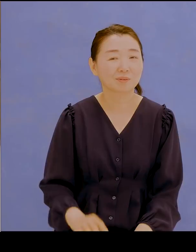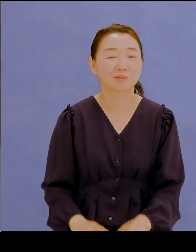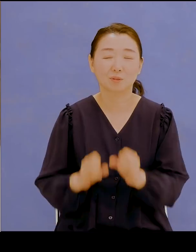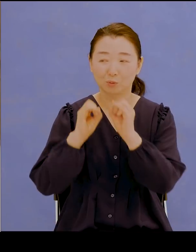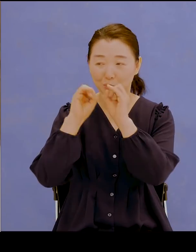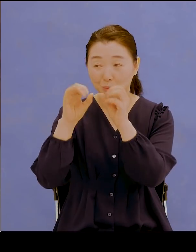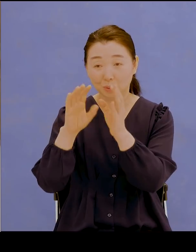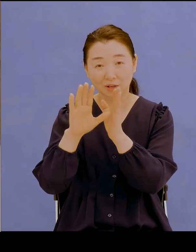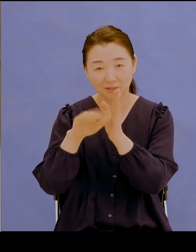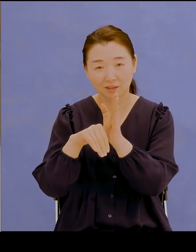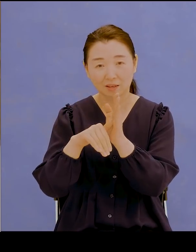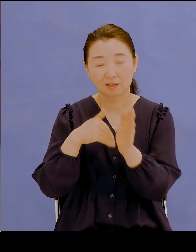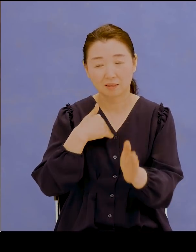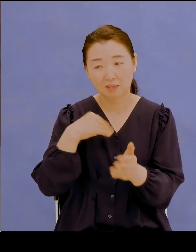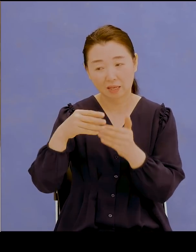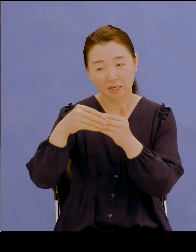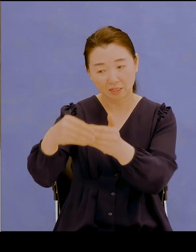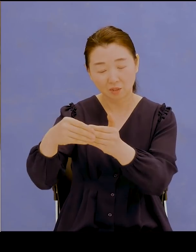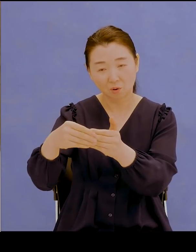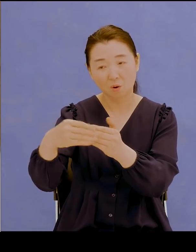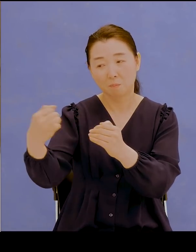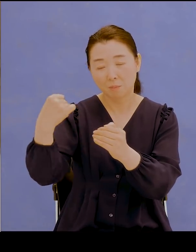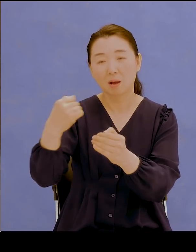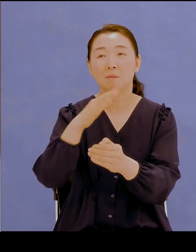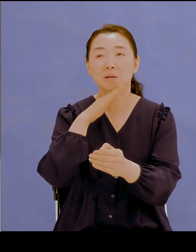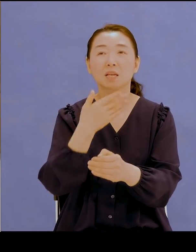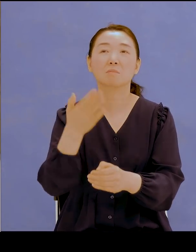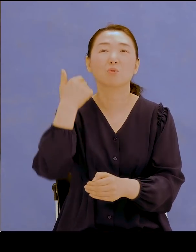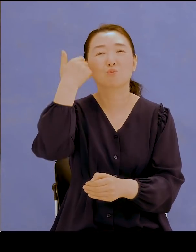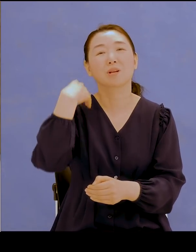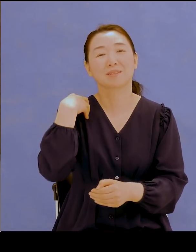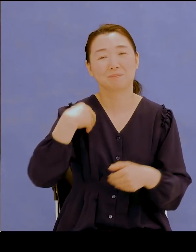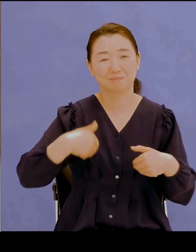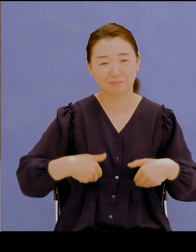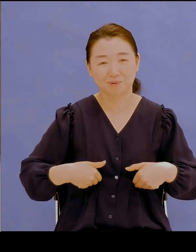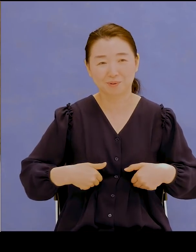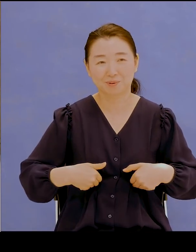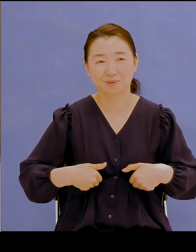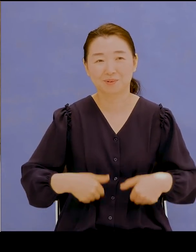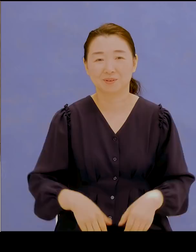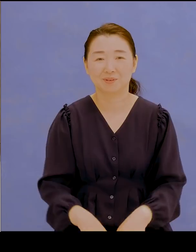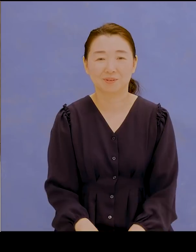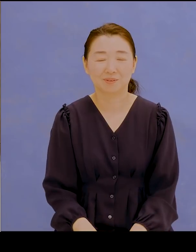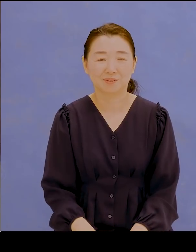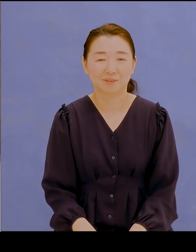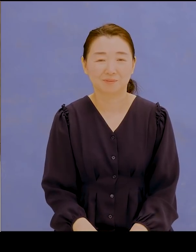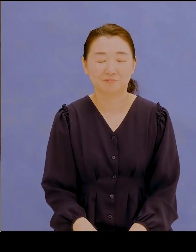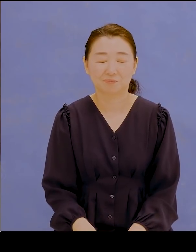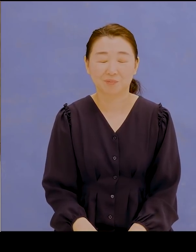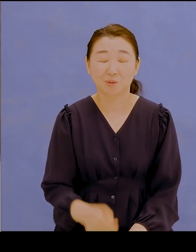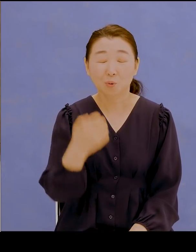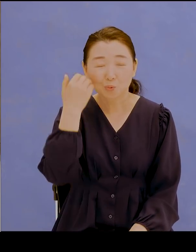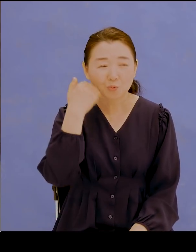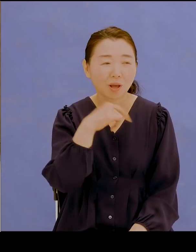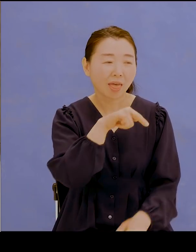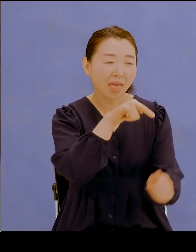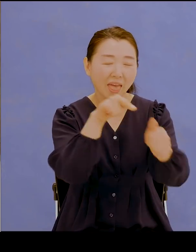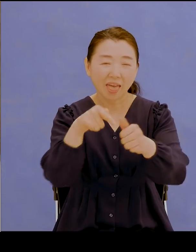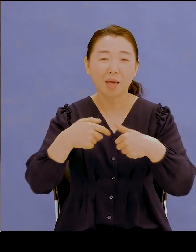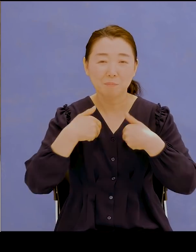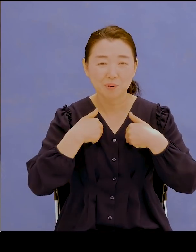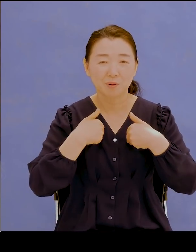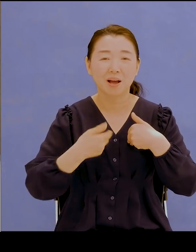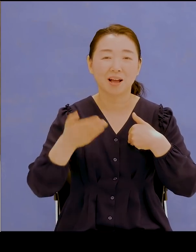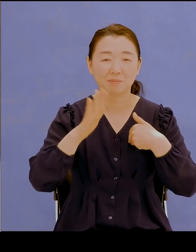선교하면서 제가 리더이긴 하지만 누군가는 해야 되잖아요. 예. 뭔가 이렇게 모으고 뭐 이런 거 할 사람은 또 줄 맞추고 이런 네, 사람 네, 네. 필요하잖아요. 네.